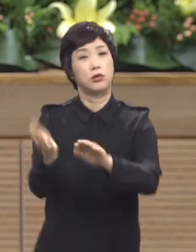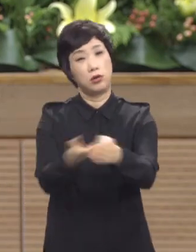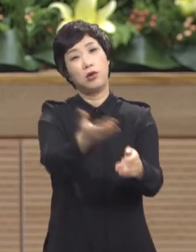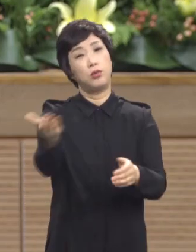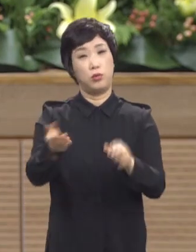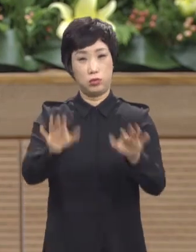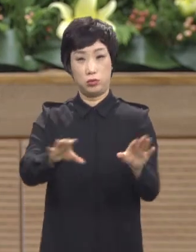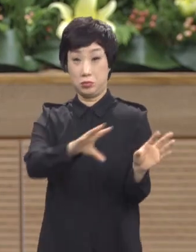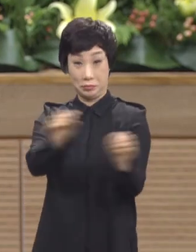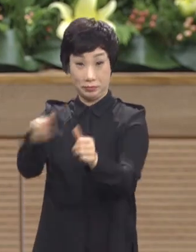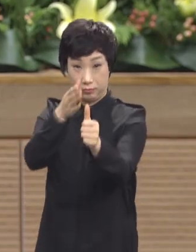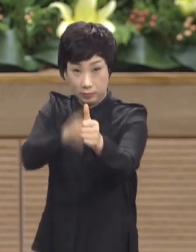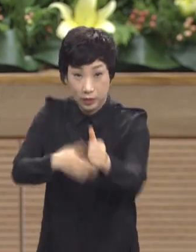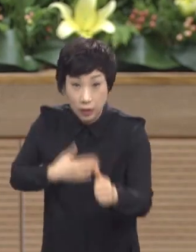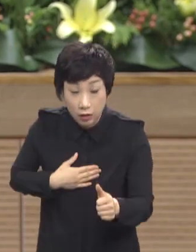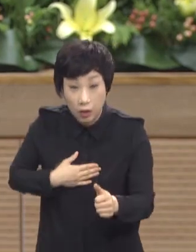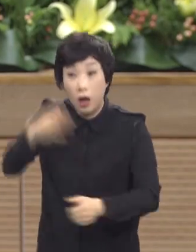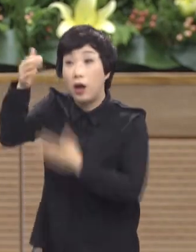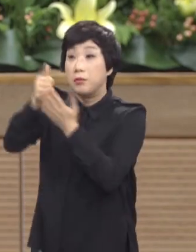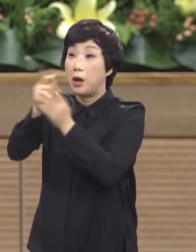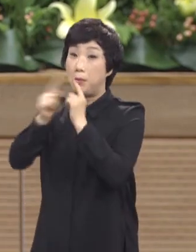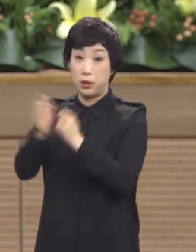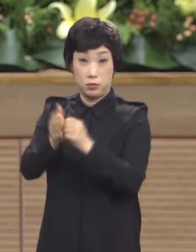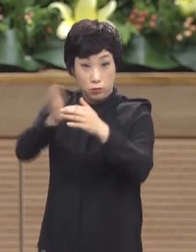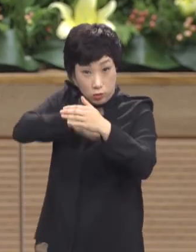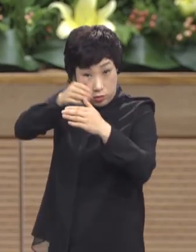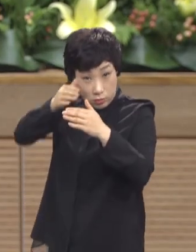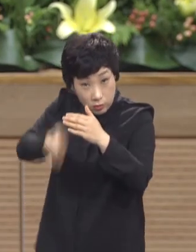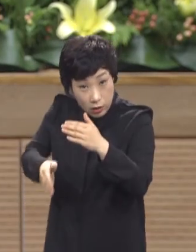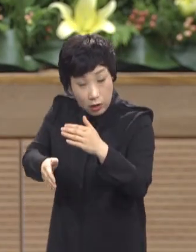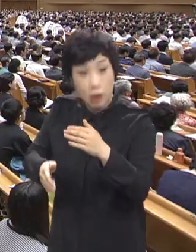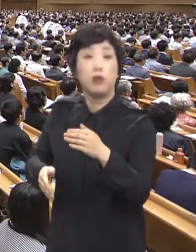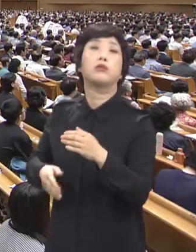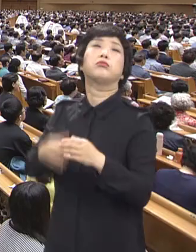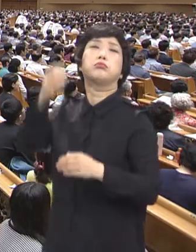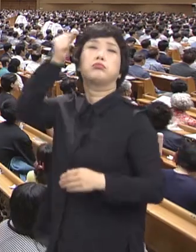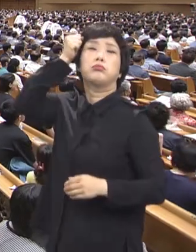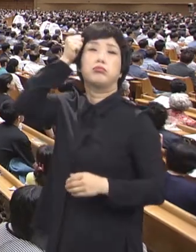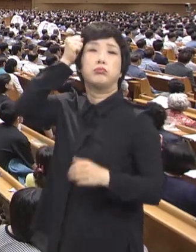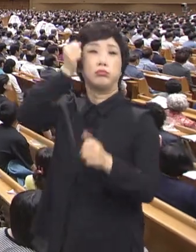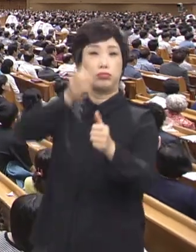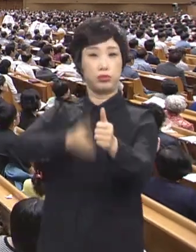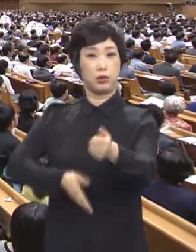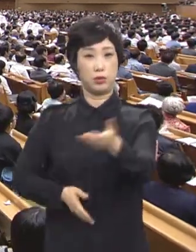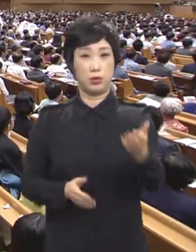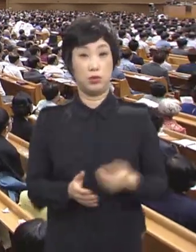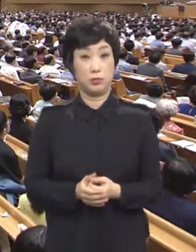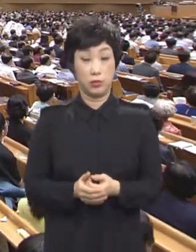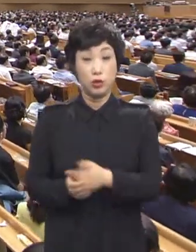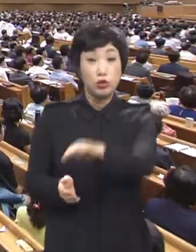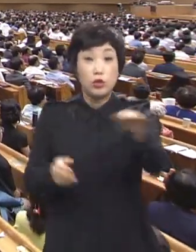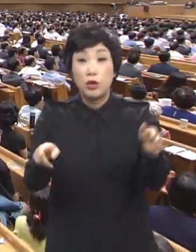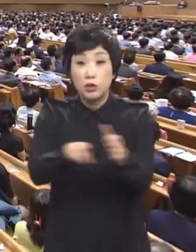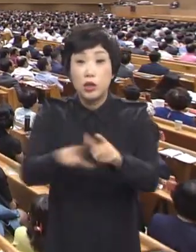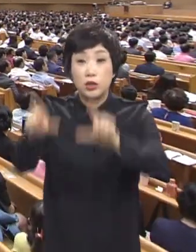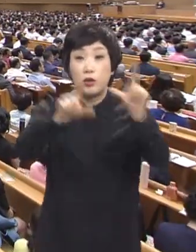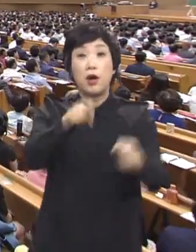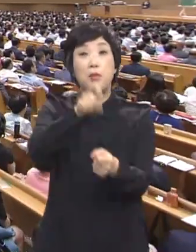버려. 하나님 말씀에 절대화하라 이 말이오. 우리 신앙생활 왜